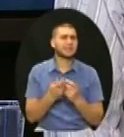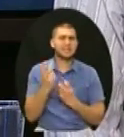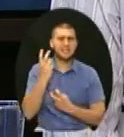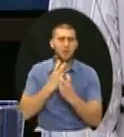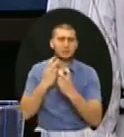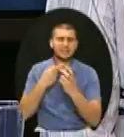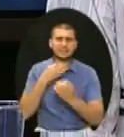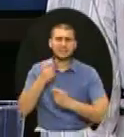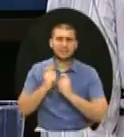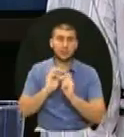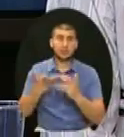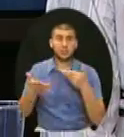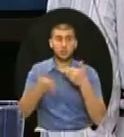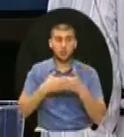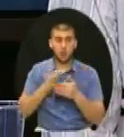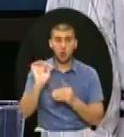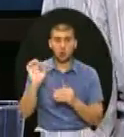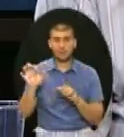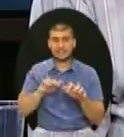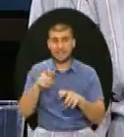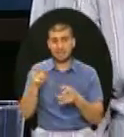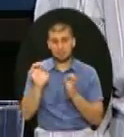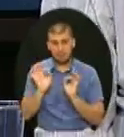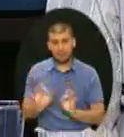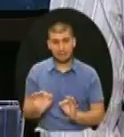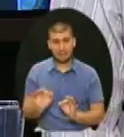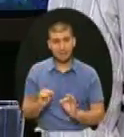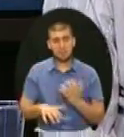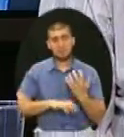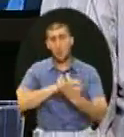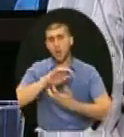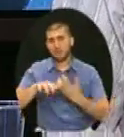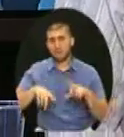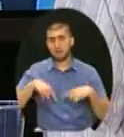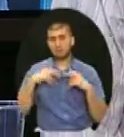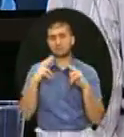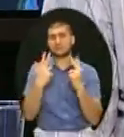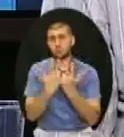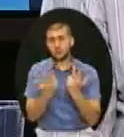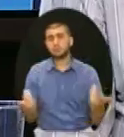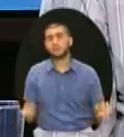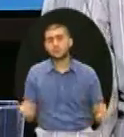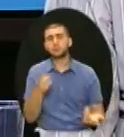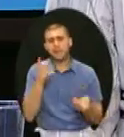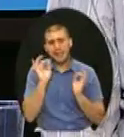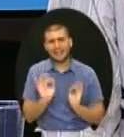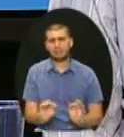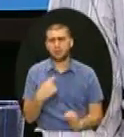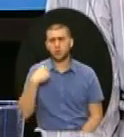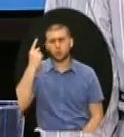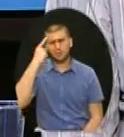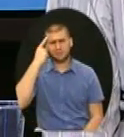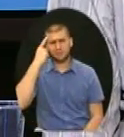אם אשתו של נתניהו, שרה, היא מעורבת בחיים הציבוריים, אז זה לגיטימי. אני חושב